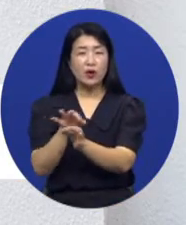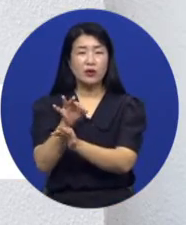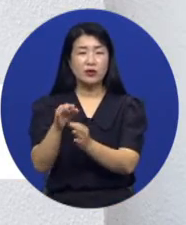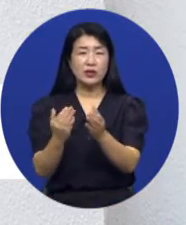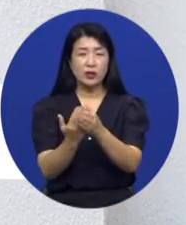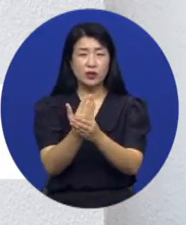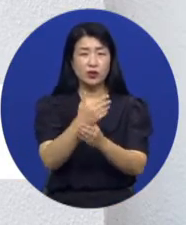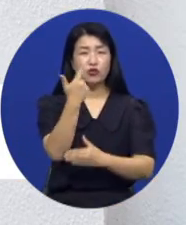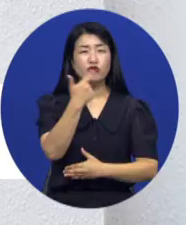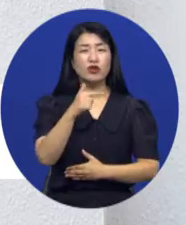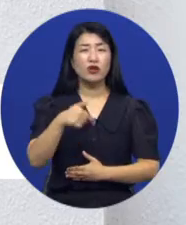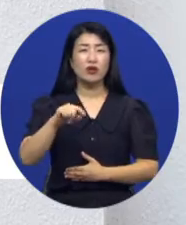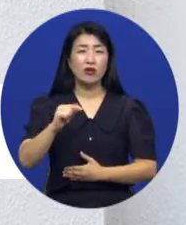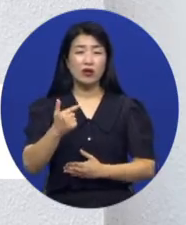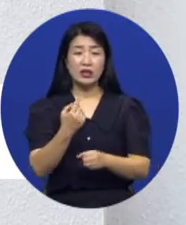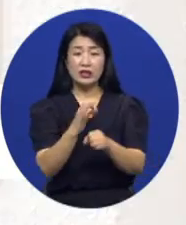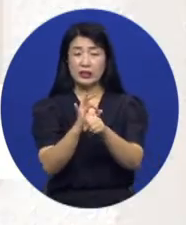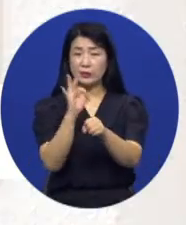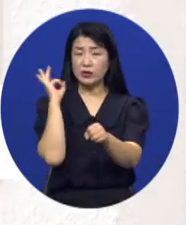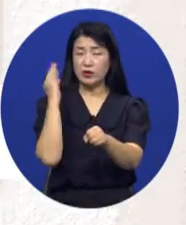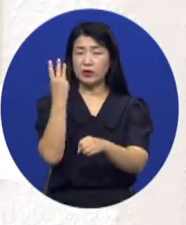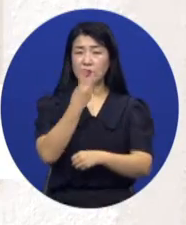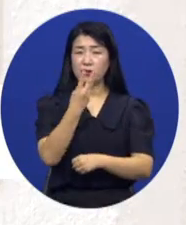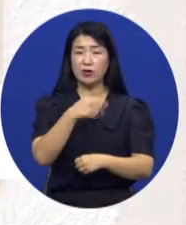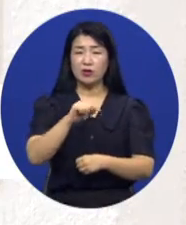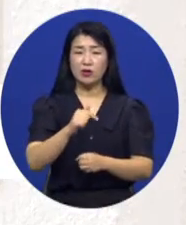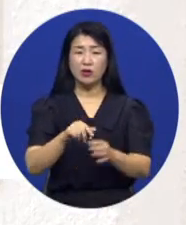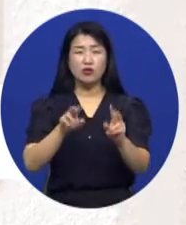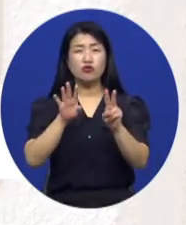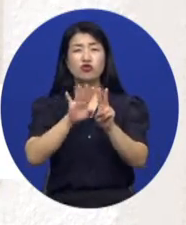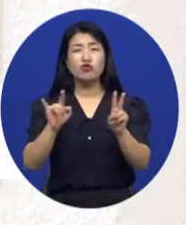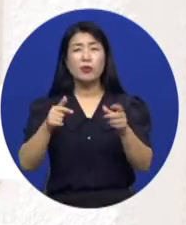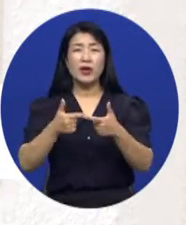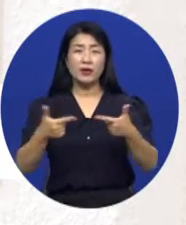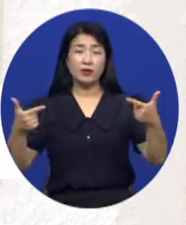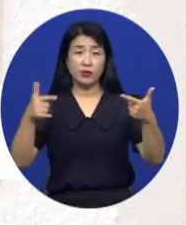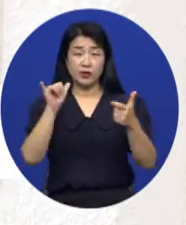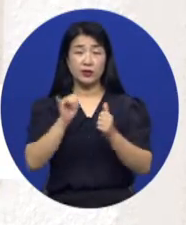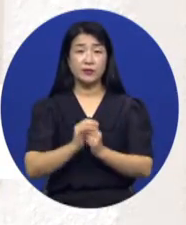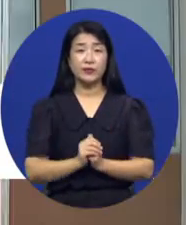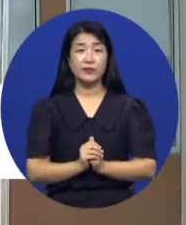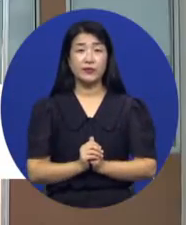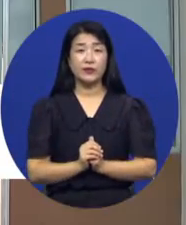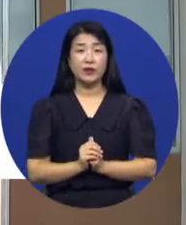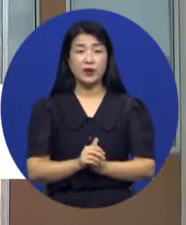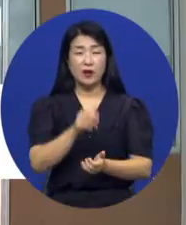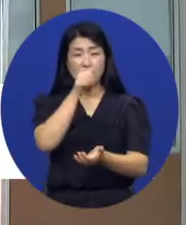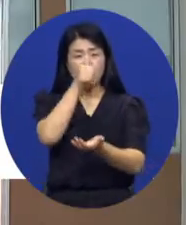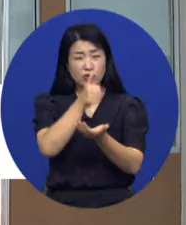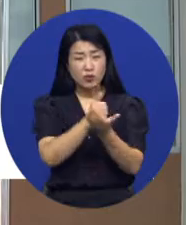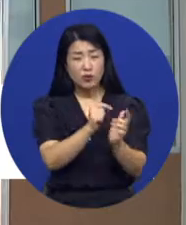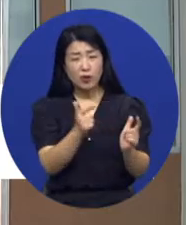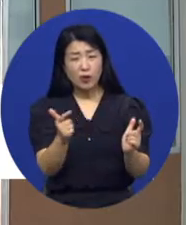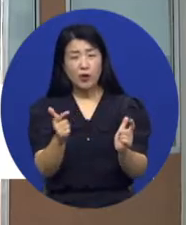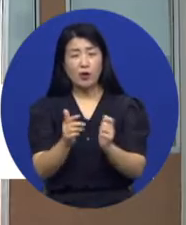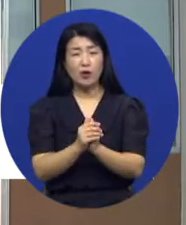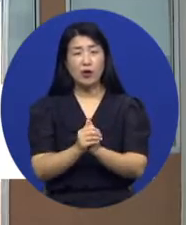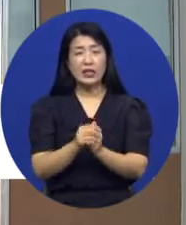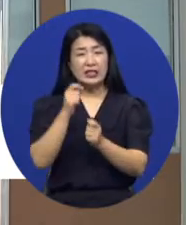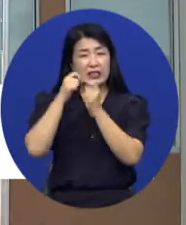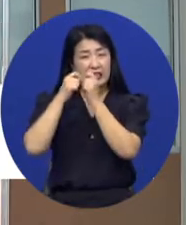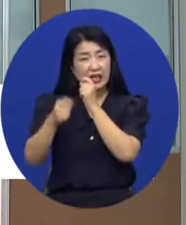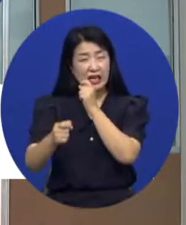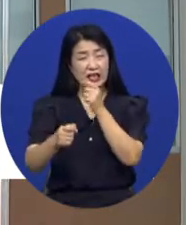6천여 건으로 10년전 3천여 권의 비해 2배 넘게 증가했습니다 범죄 유형별로는 사기가